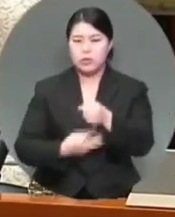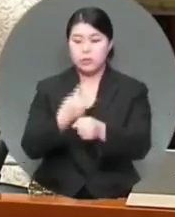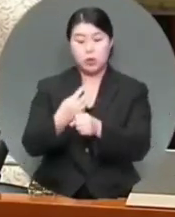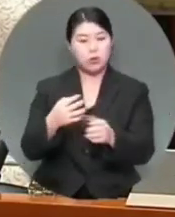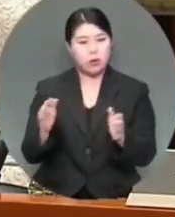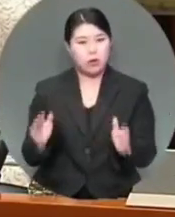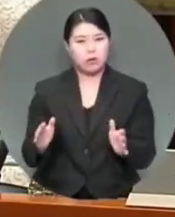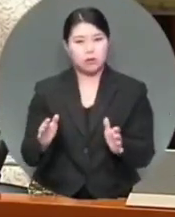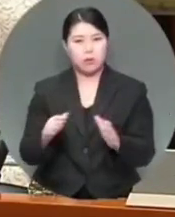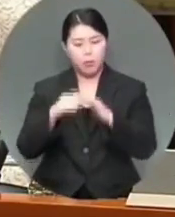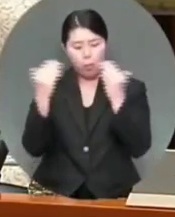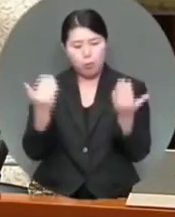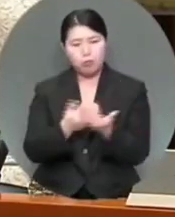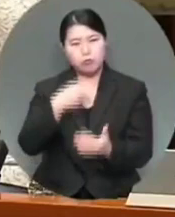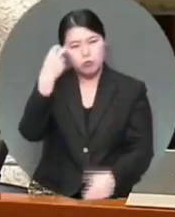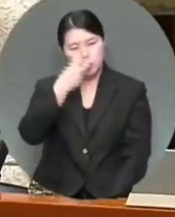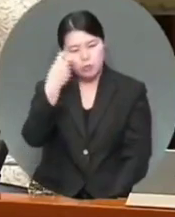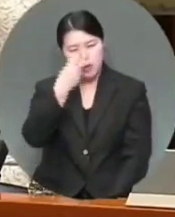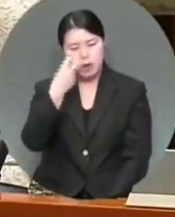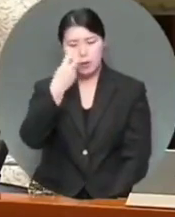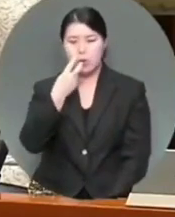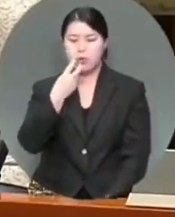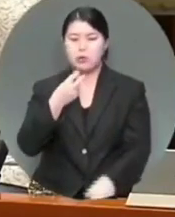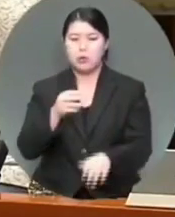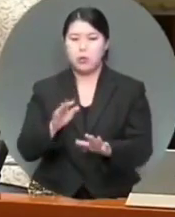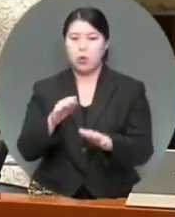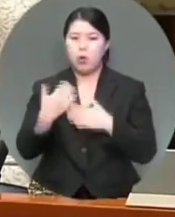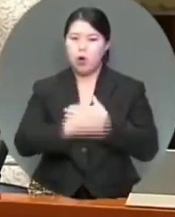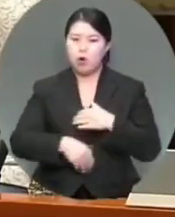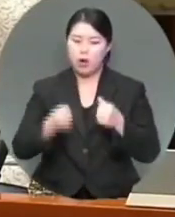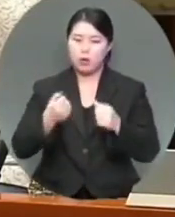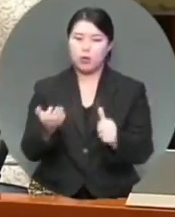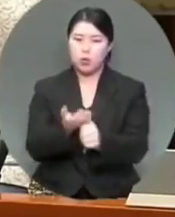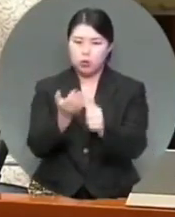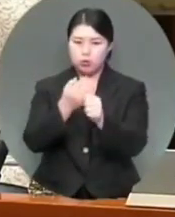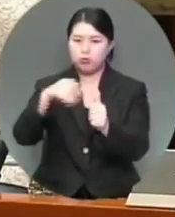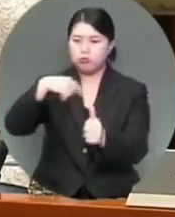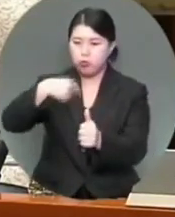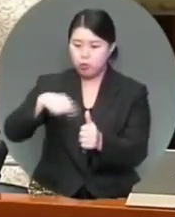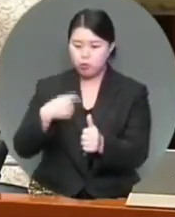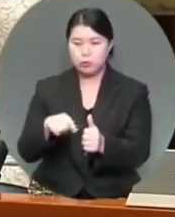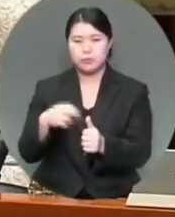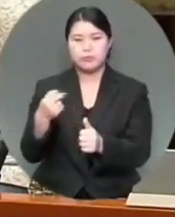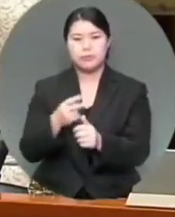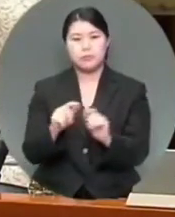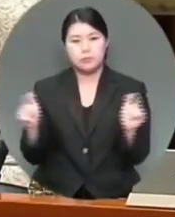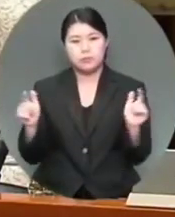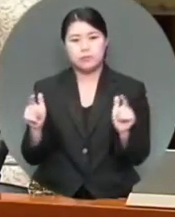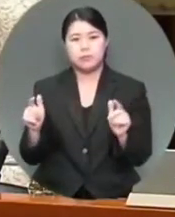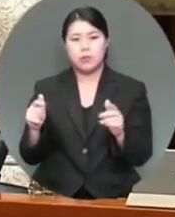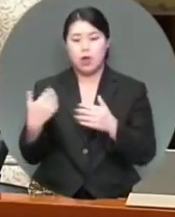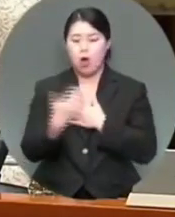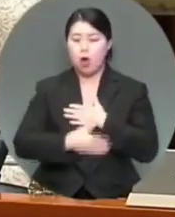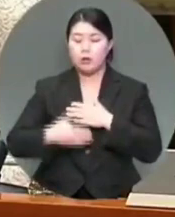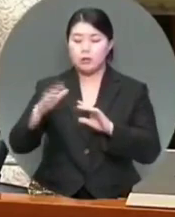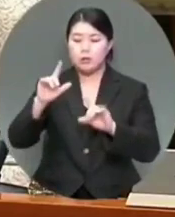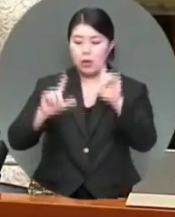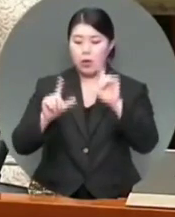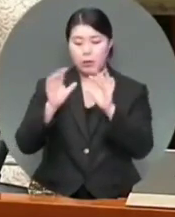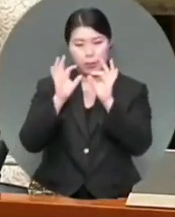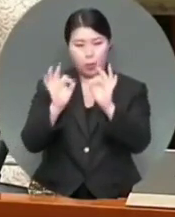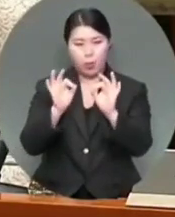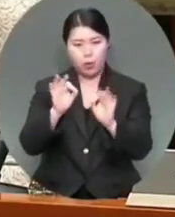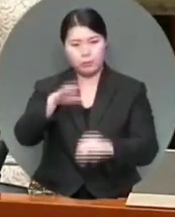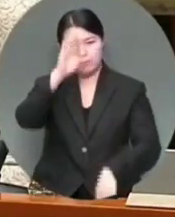두고 전수조사, 인터뷰, 건강교육, 소모임 등을 통해서 건강 실태를 파악하여